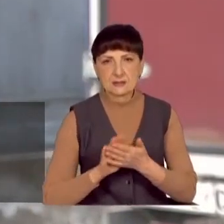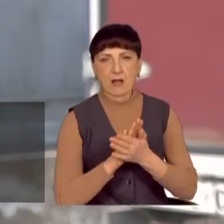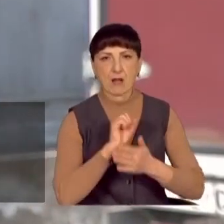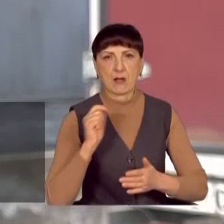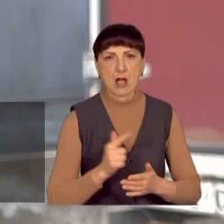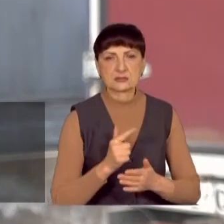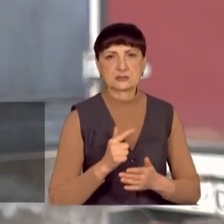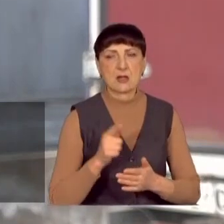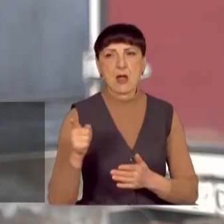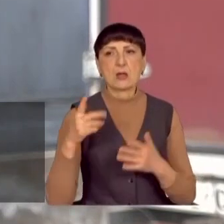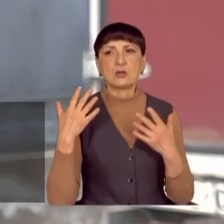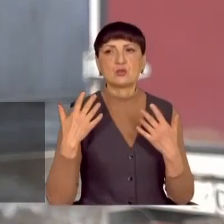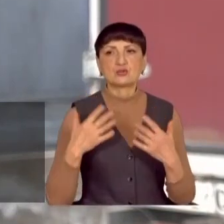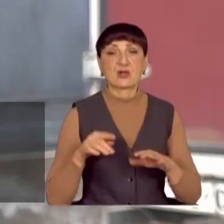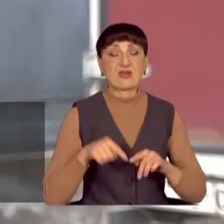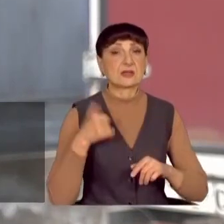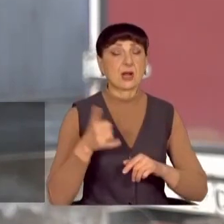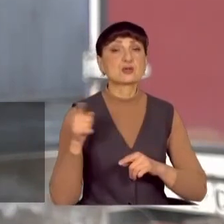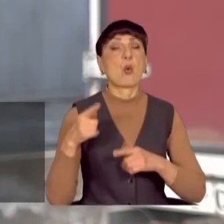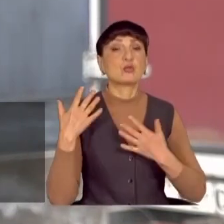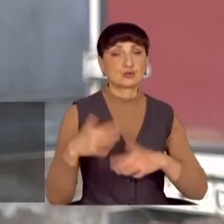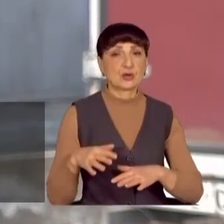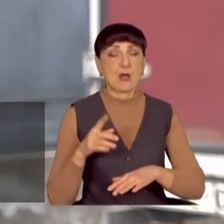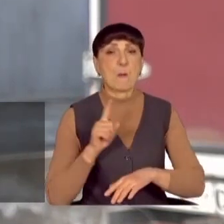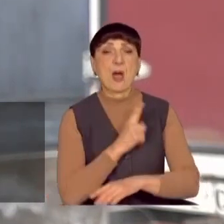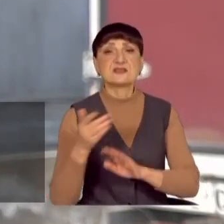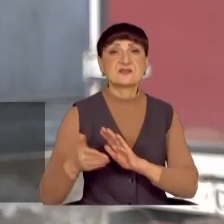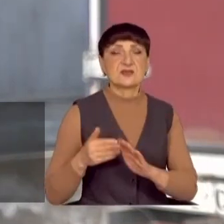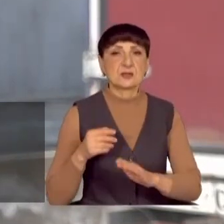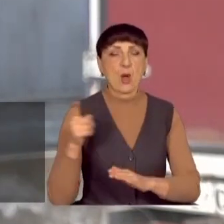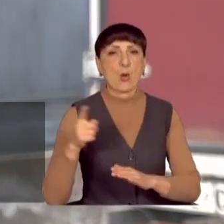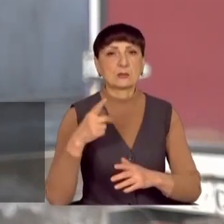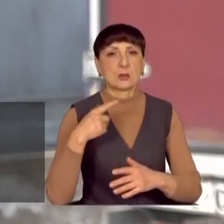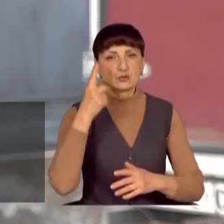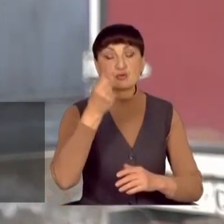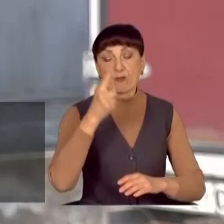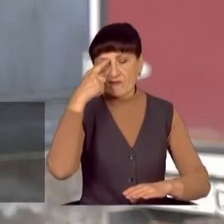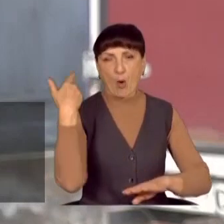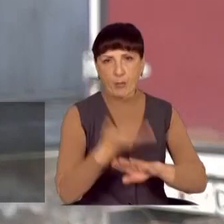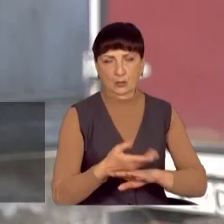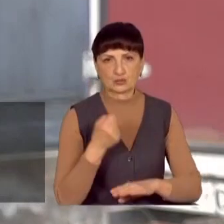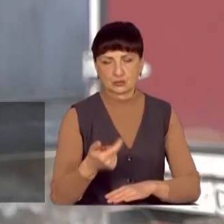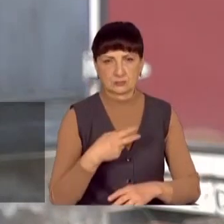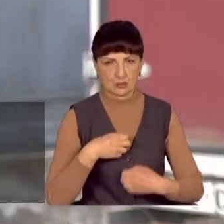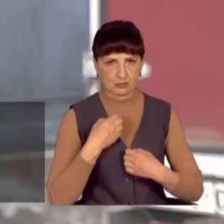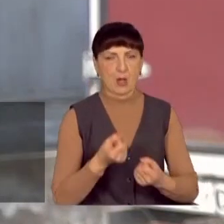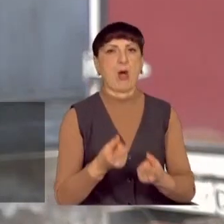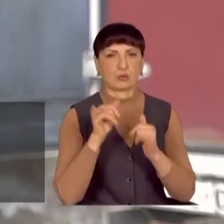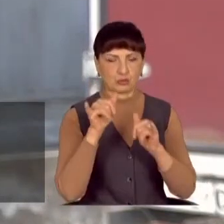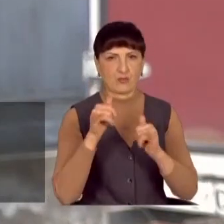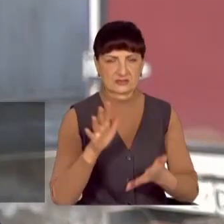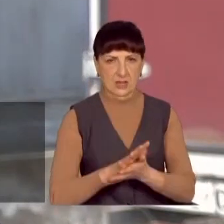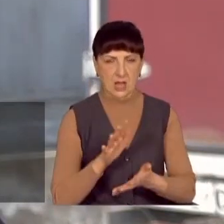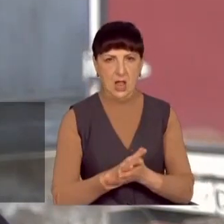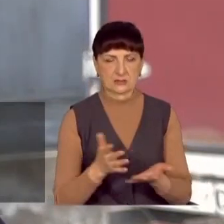Там они уже в этот раз он даже чуть не обморок упал. Мастер говорит, ага, откуда у вас такой мусор,